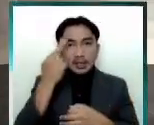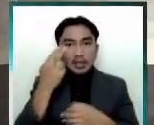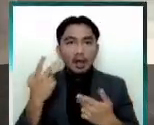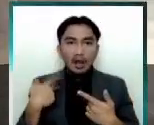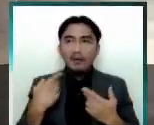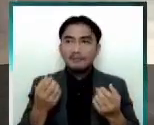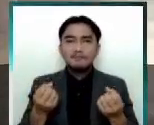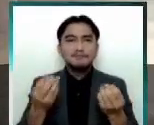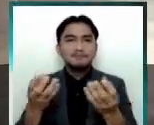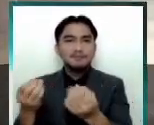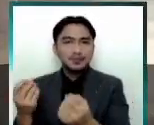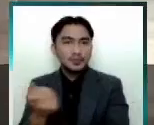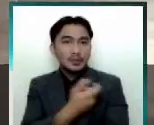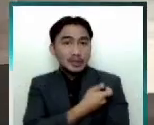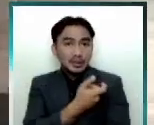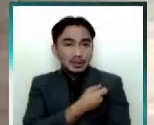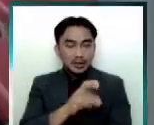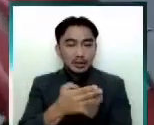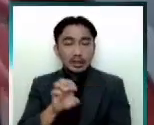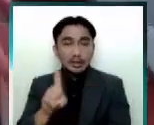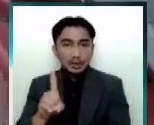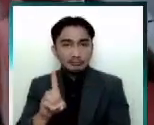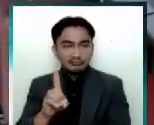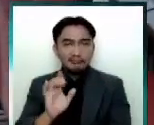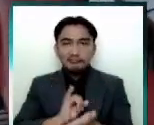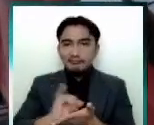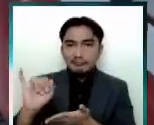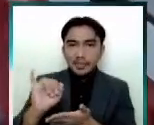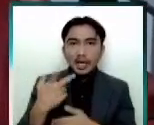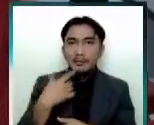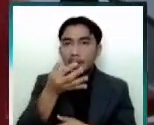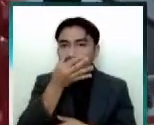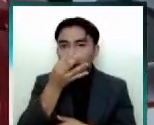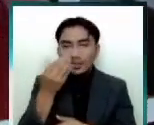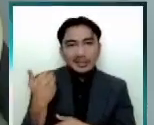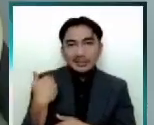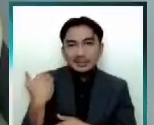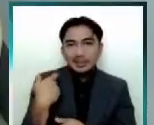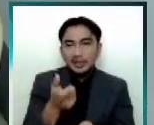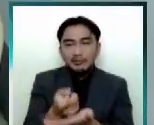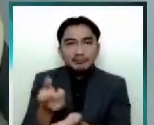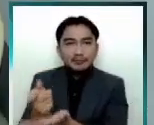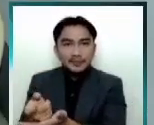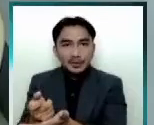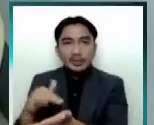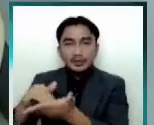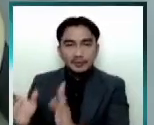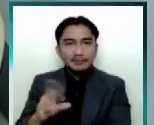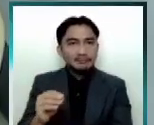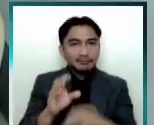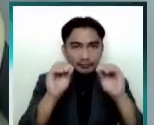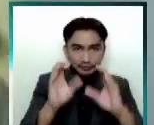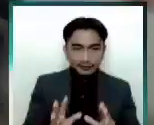bakunado sa higher education institutions. Kakaunti na lang daw ang mga unvaccinated na estudyante at guru ngayon kung ikukumpara